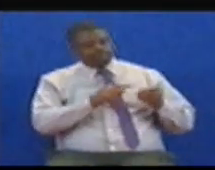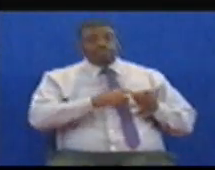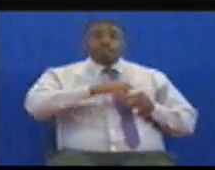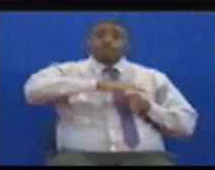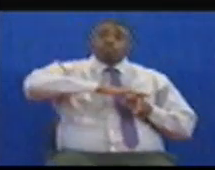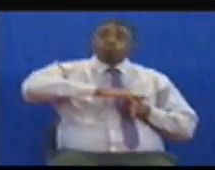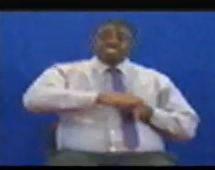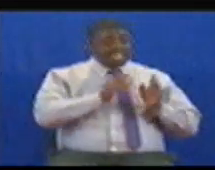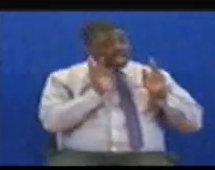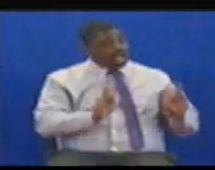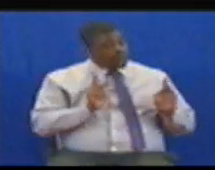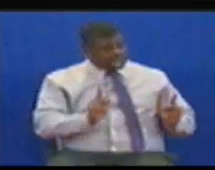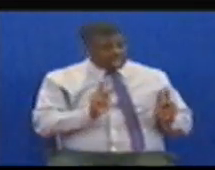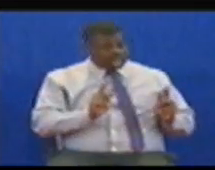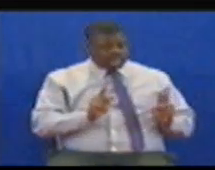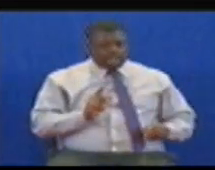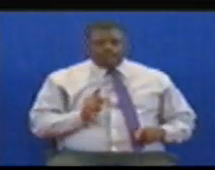kawaida